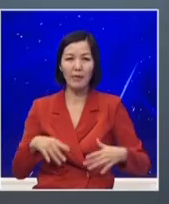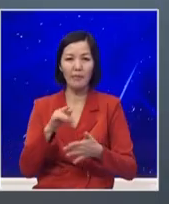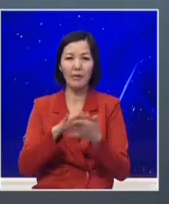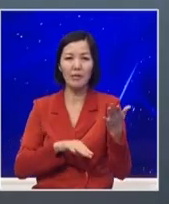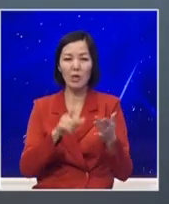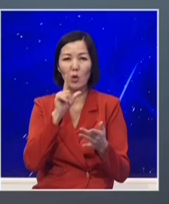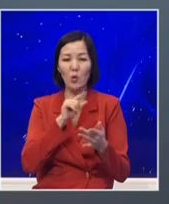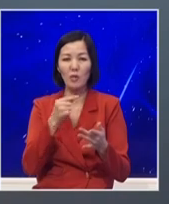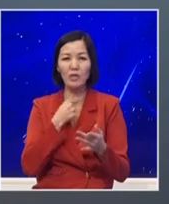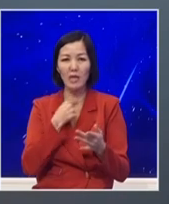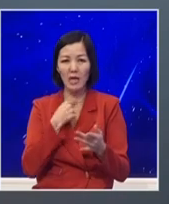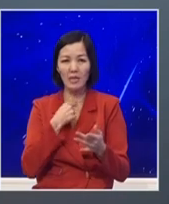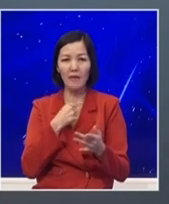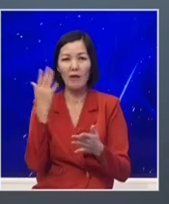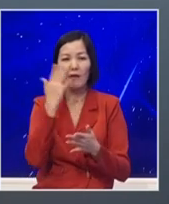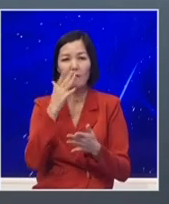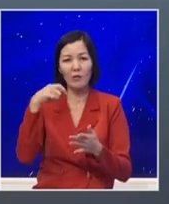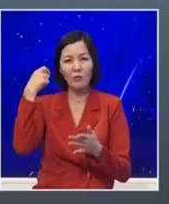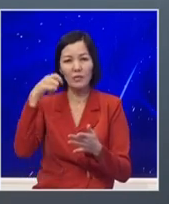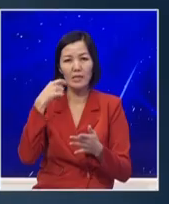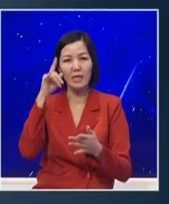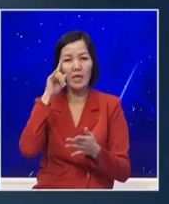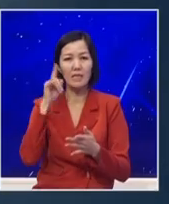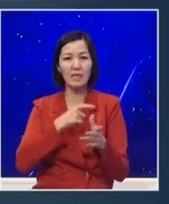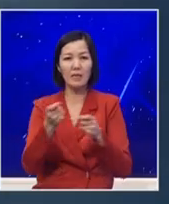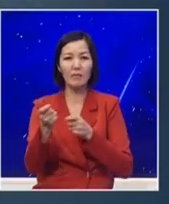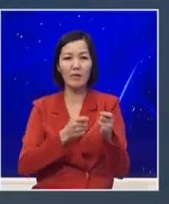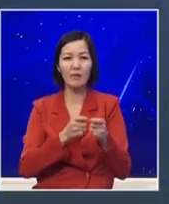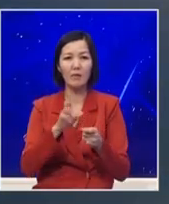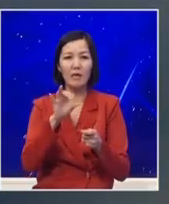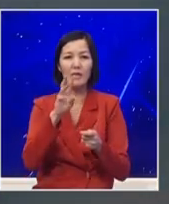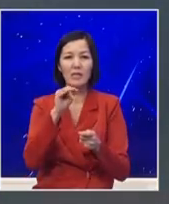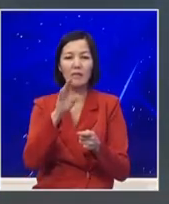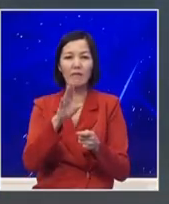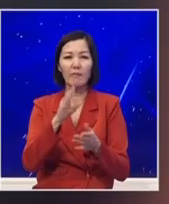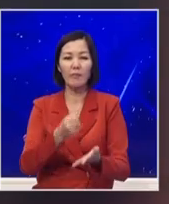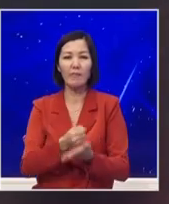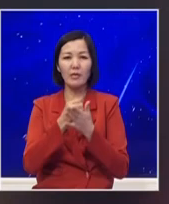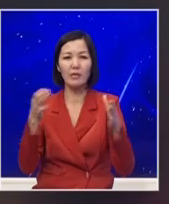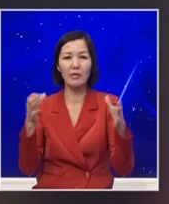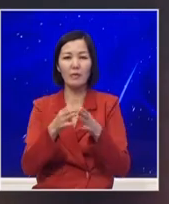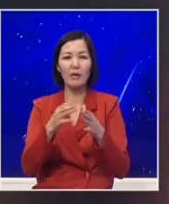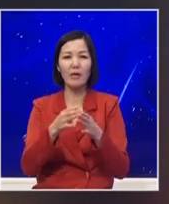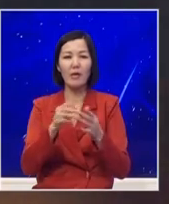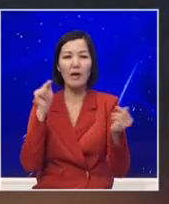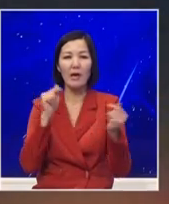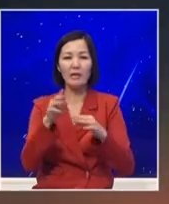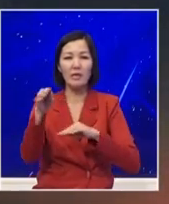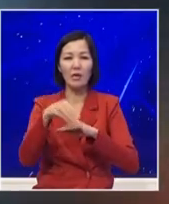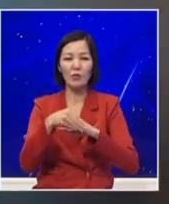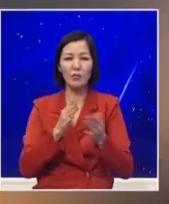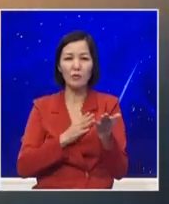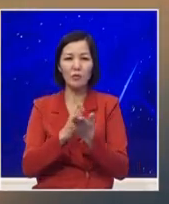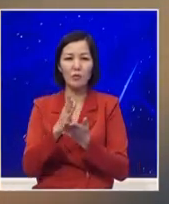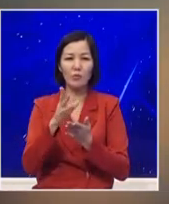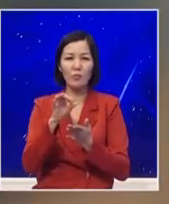продолжает голос за кадром. Видео было снято казахстанским режиссером Аканом Сатаевым при поддержке Департамента антикоррупционной службы